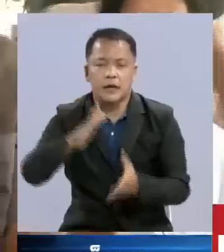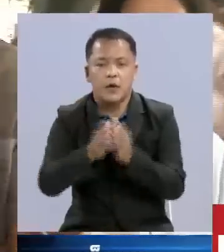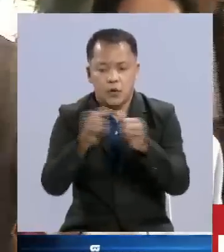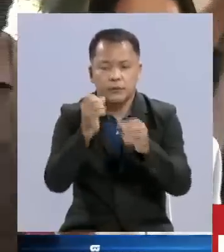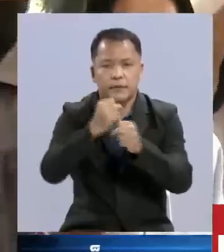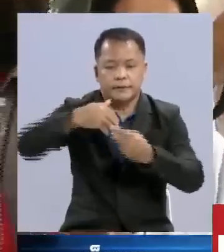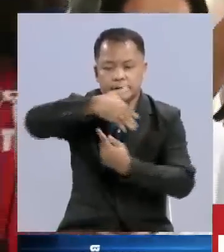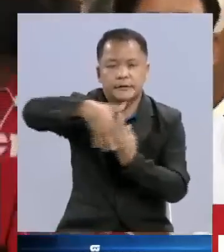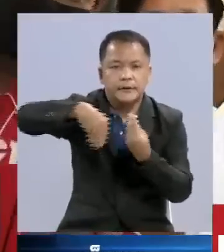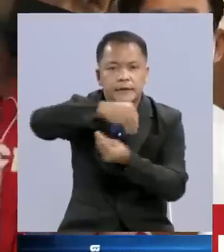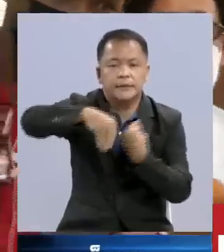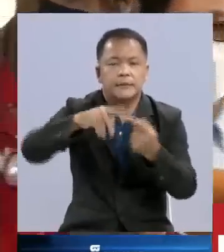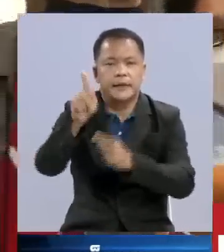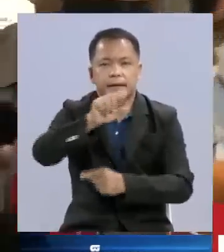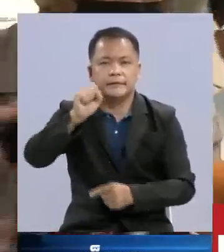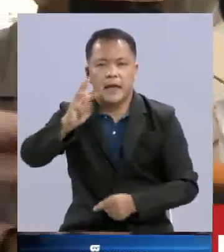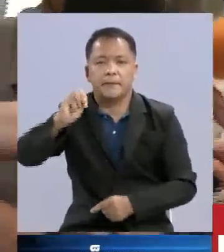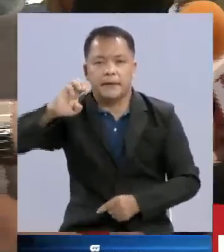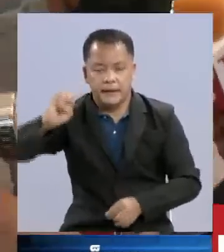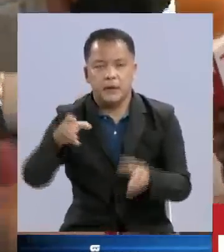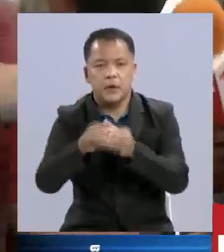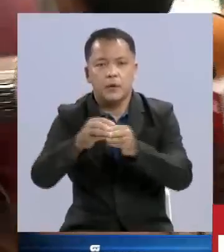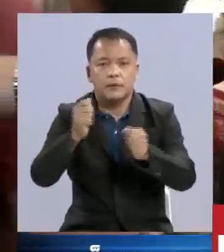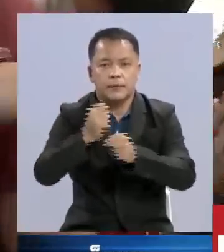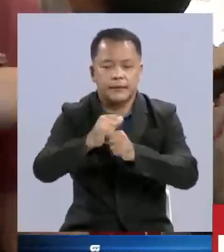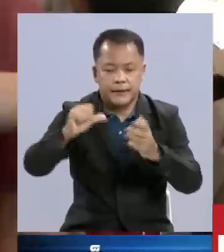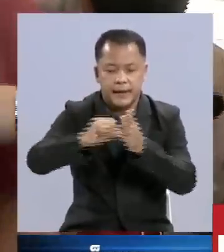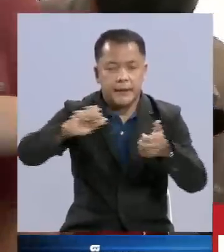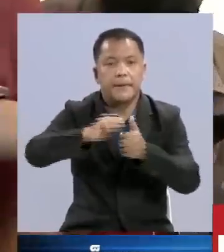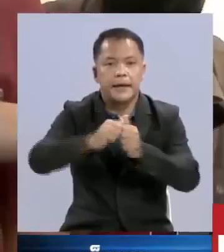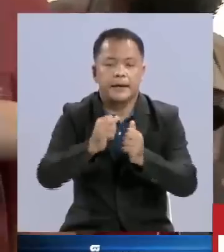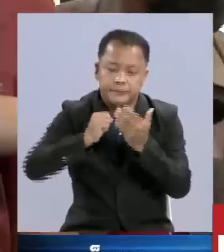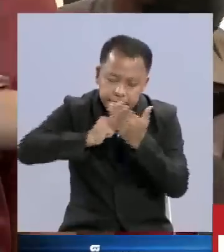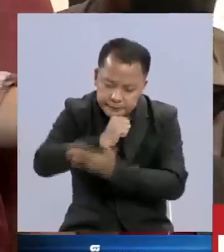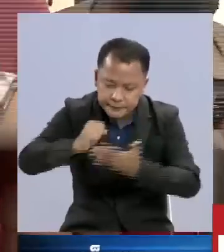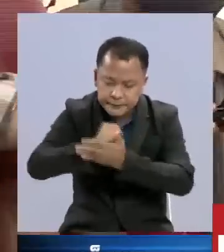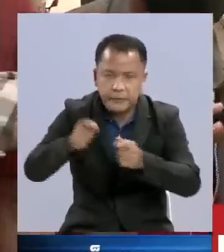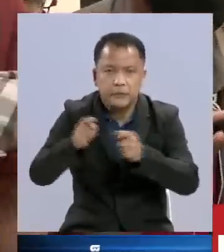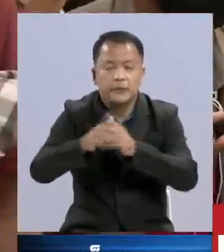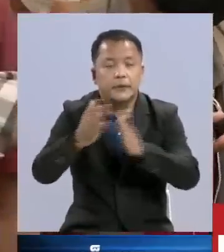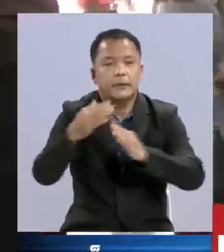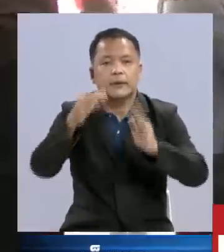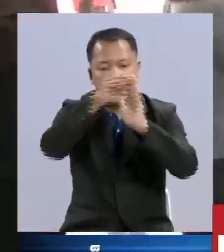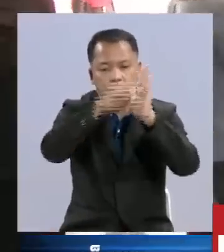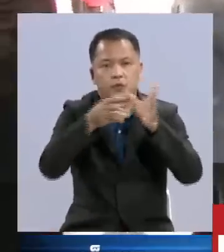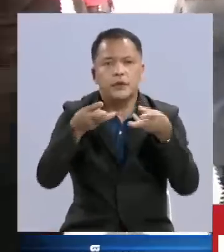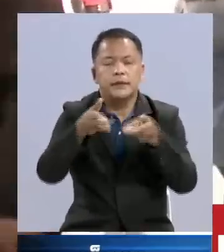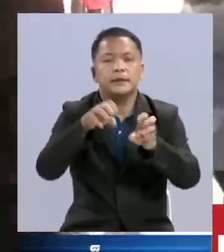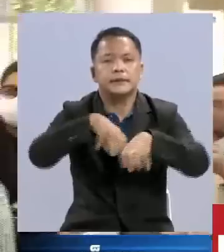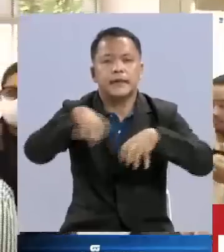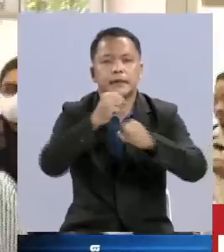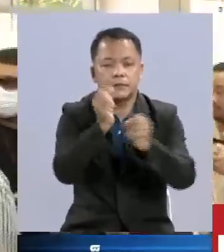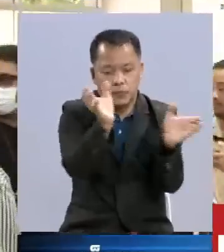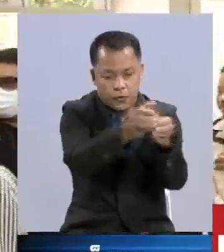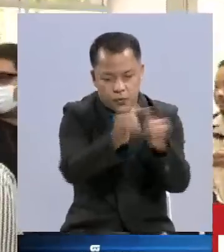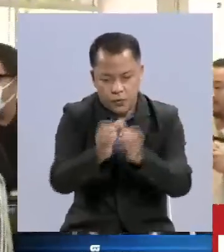านด้านเศรษฐกิจปากท้องและ SME คณะทำงานด้านการแก้ไขปัญหายาเสพติดรวมถึงจะมีการกำหนดแนวทางดำเนินงานของแต่